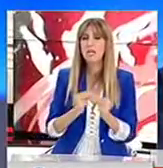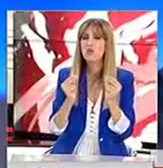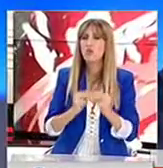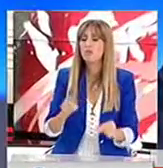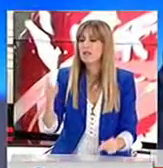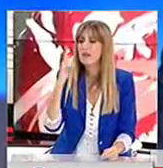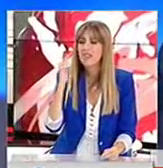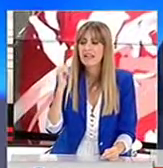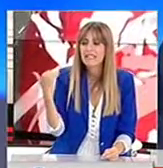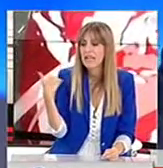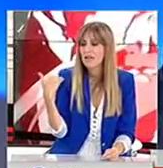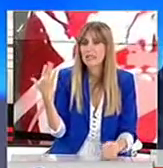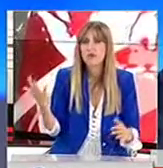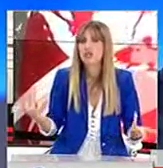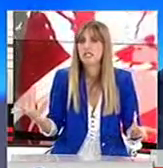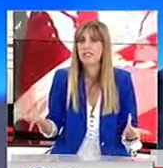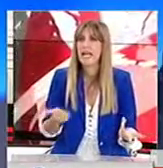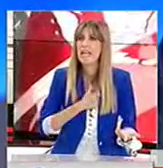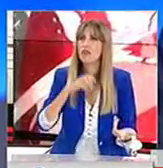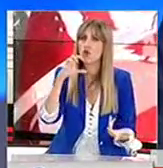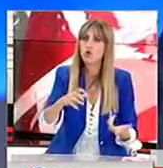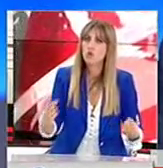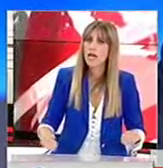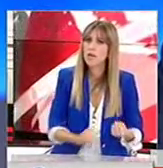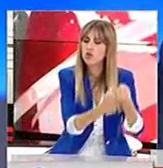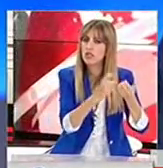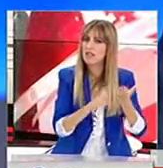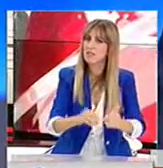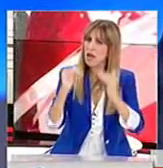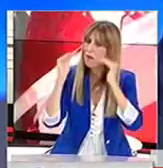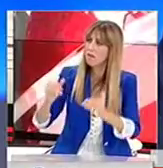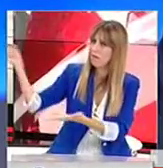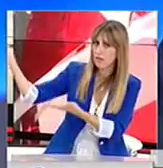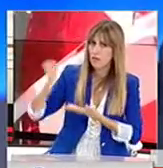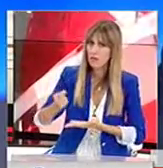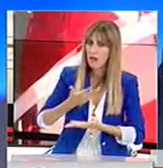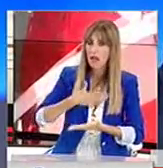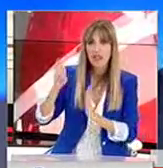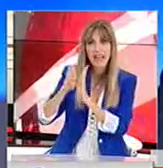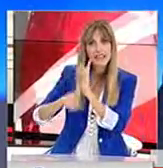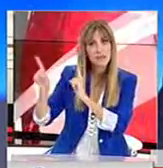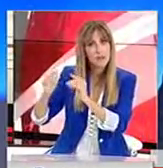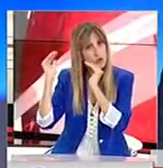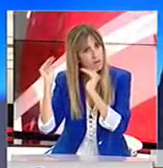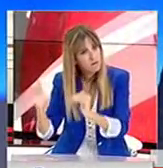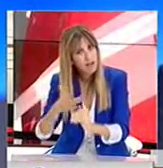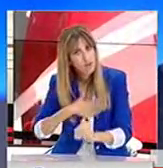χώρα να συνέχισε να είναι σε μνημόνια, διότι περί αυτού πρόκειται η επιστολιπτική γραμμή. Θα ήταν ένα κεκαλυμμένο μνημόνιο.